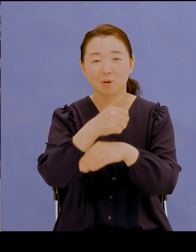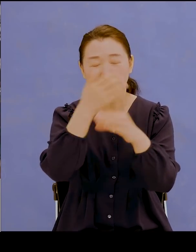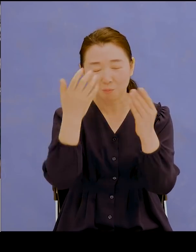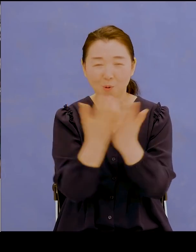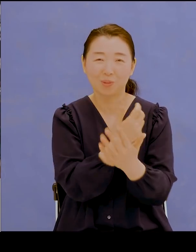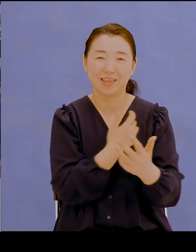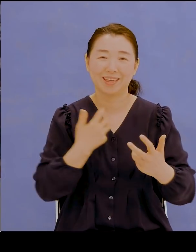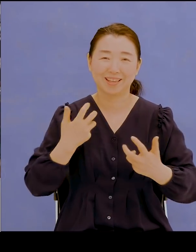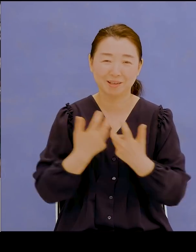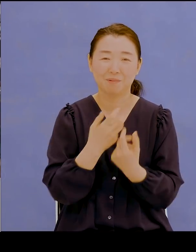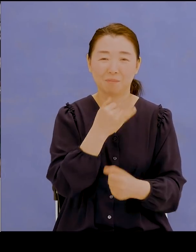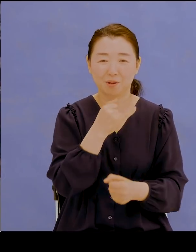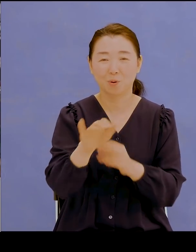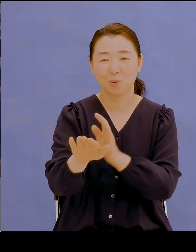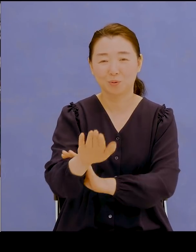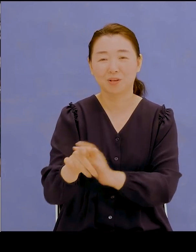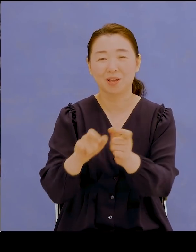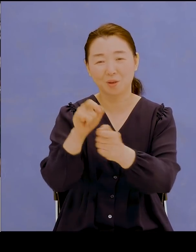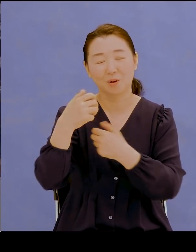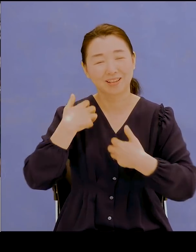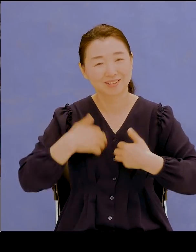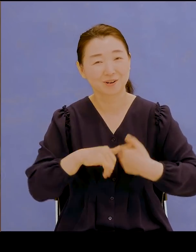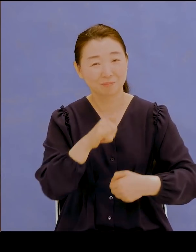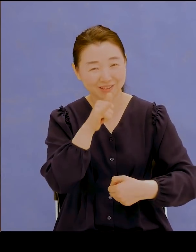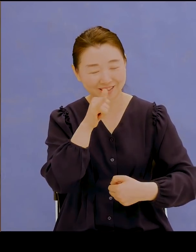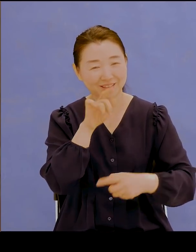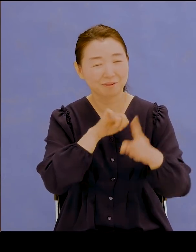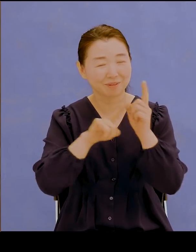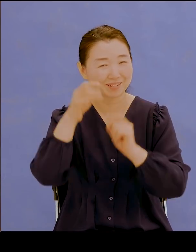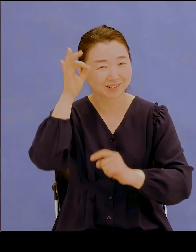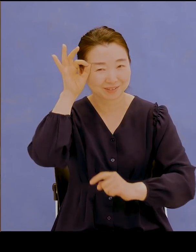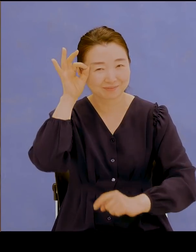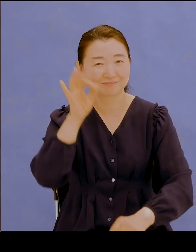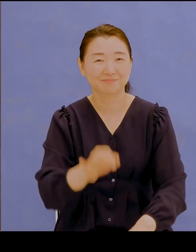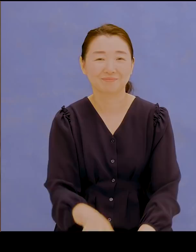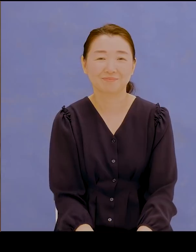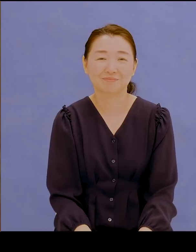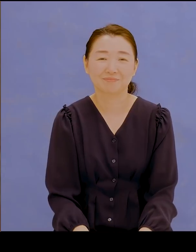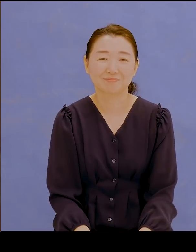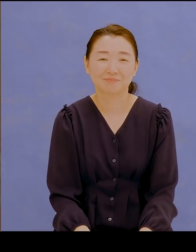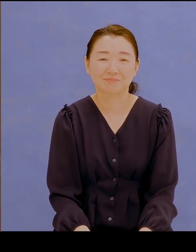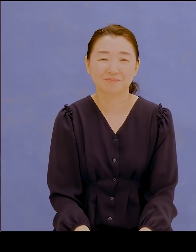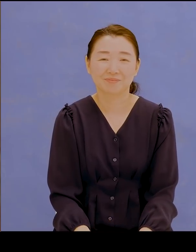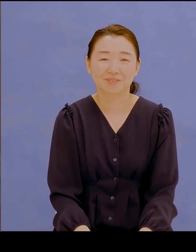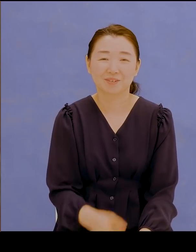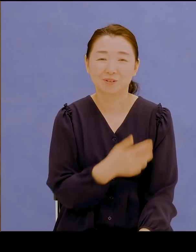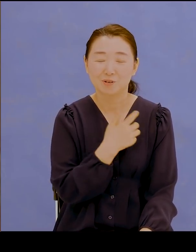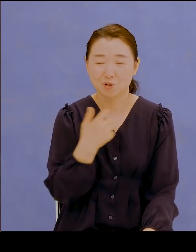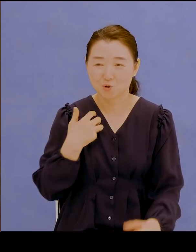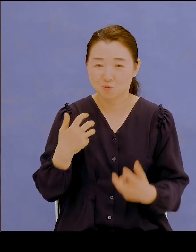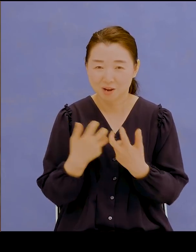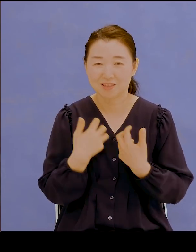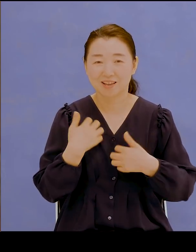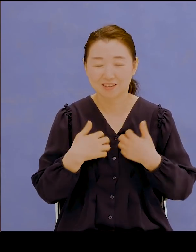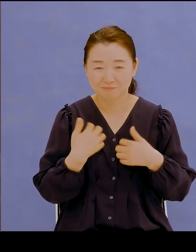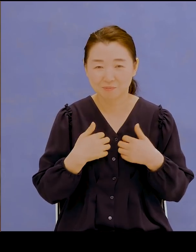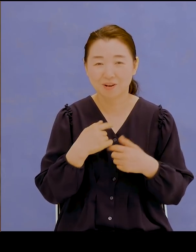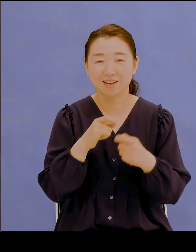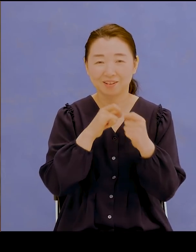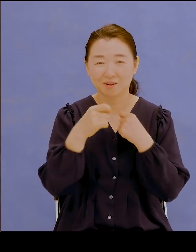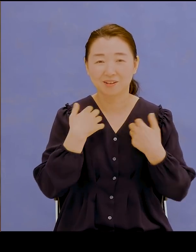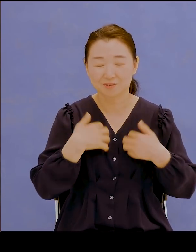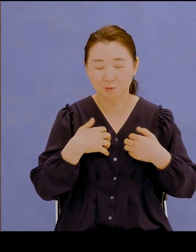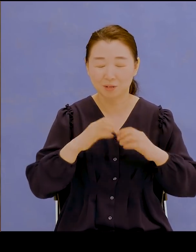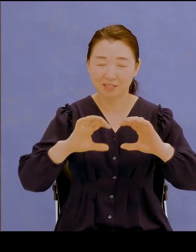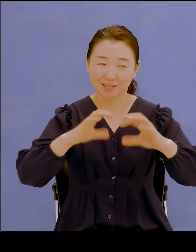충만한 기쁨이 있고 주의 오른쪽에는 영원한 즐거움이 있다 이 말씀이 있는데 그 완전 충만한 기쁨과 그 영원한